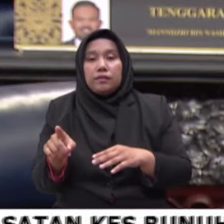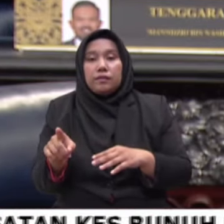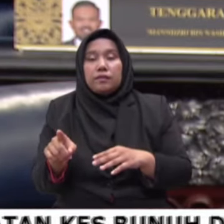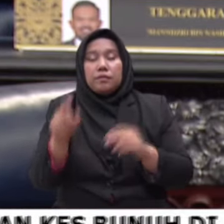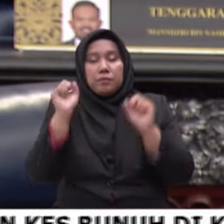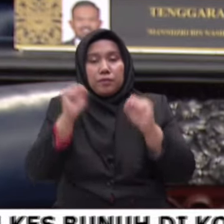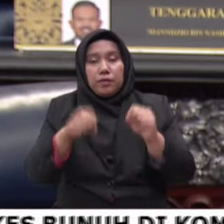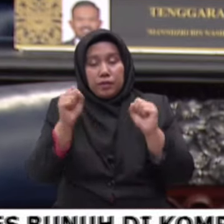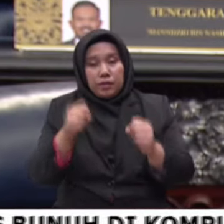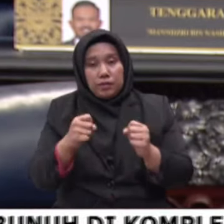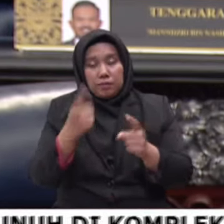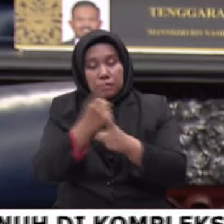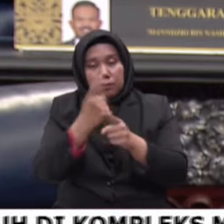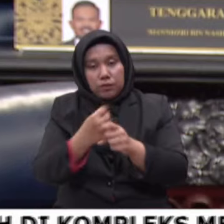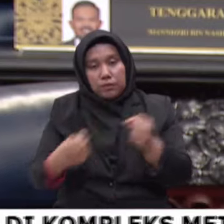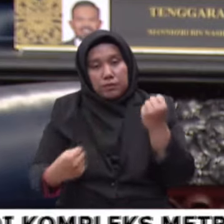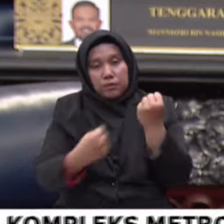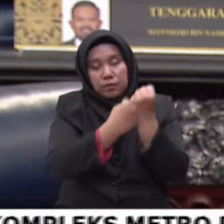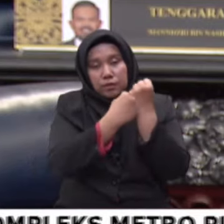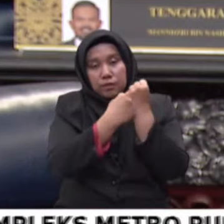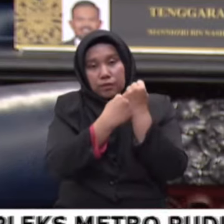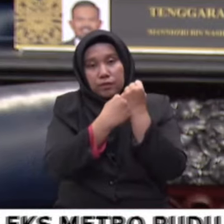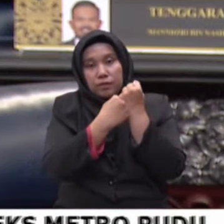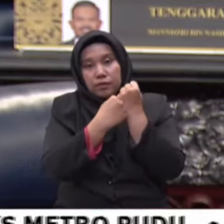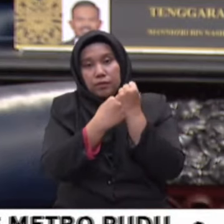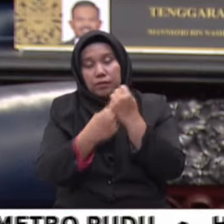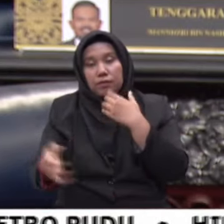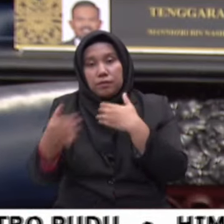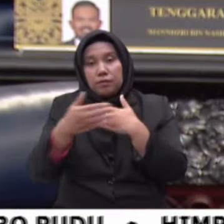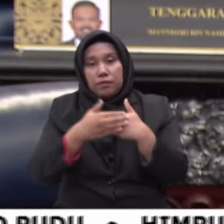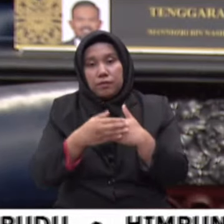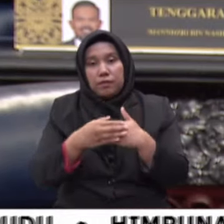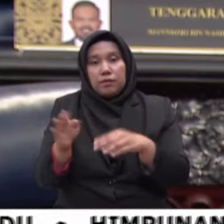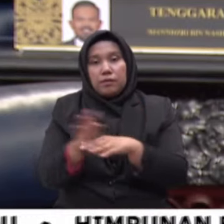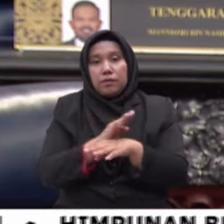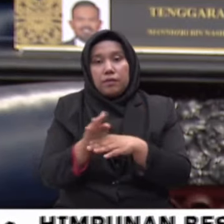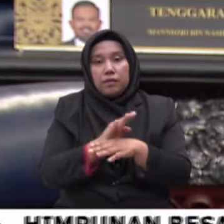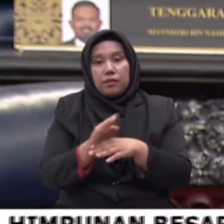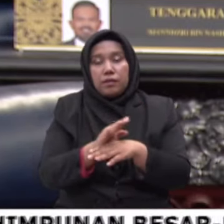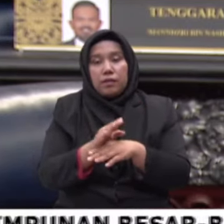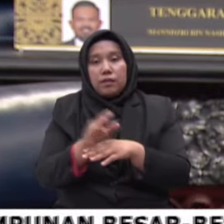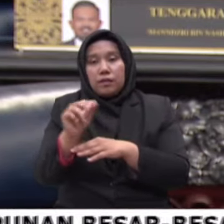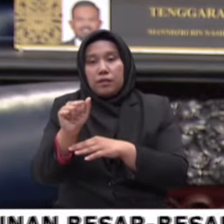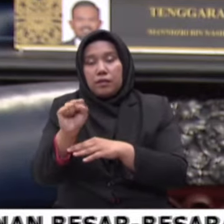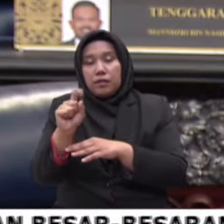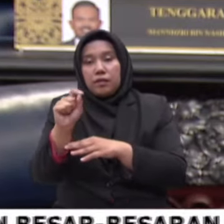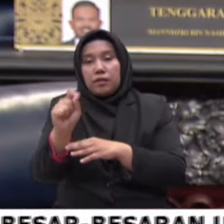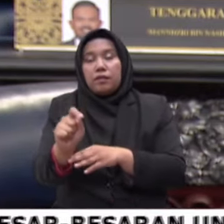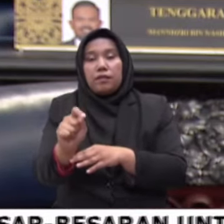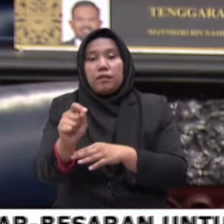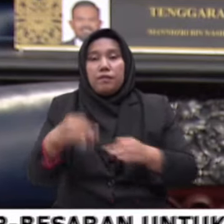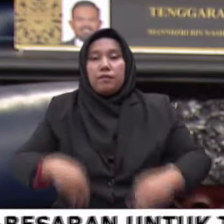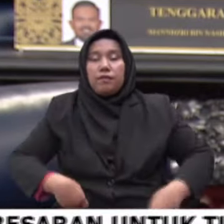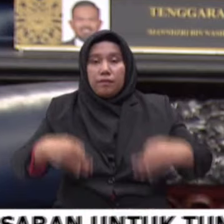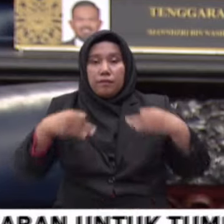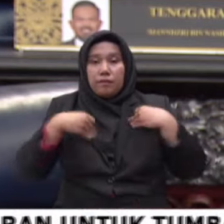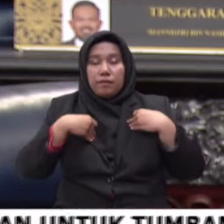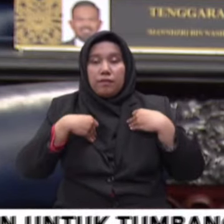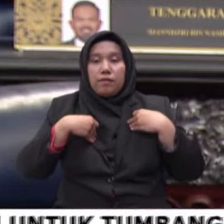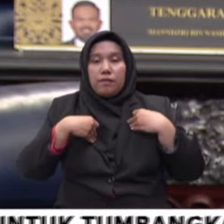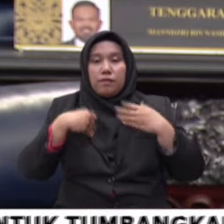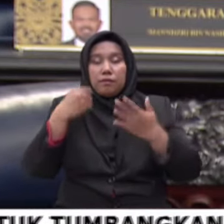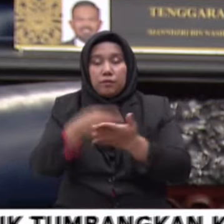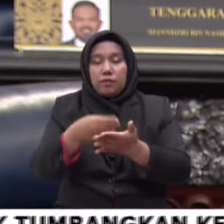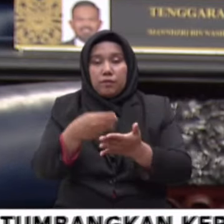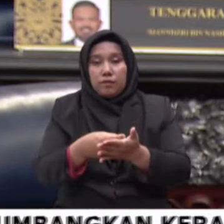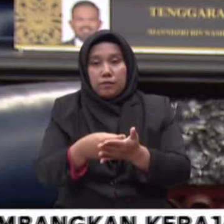berupaya menyokong mereka untuk memulakan semula perniagaan terutamanya perniagaan yang melibatkan aset fizikal yang melibatkan kos sewaan atau